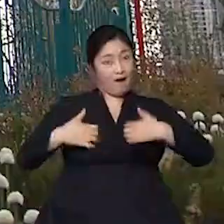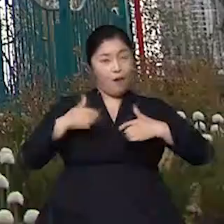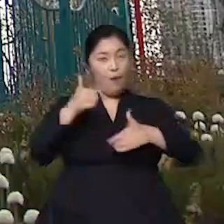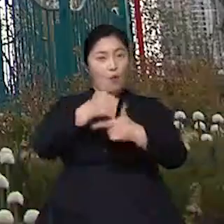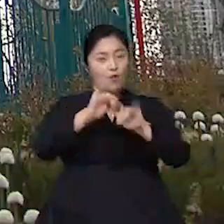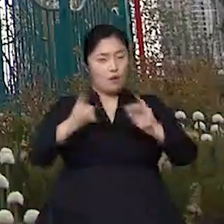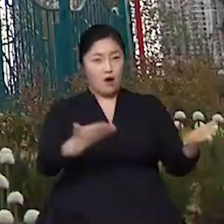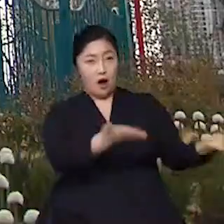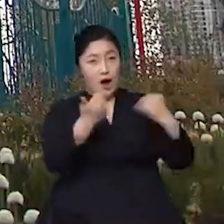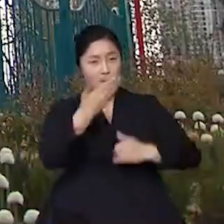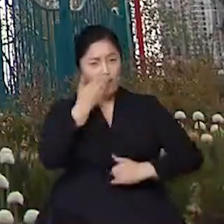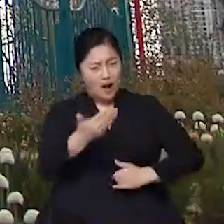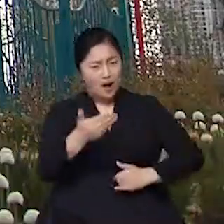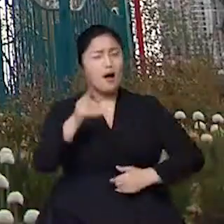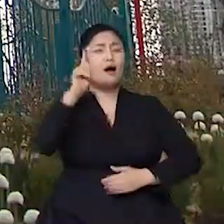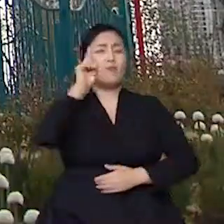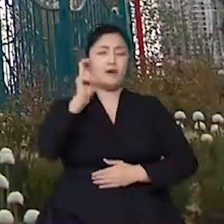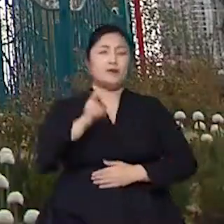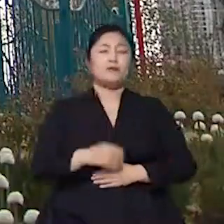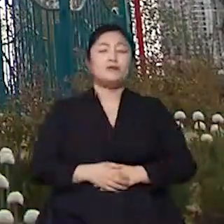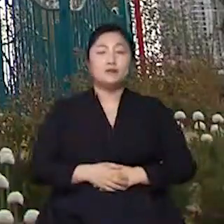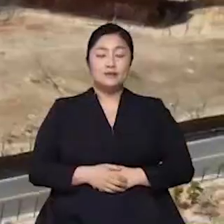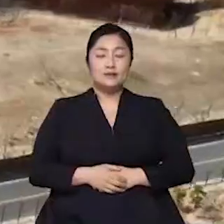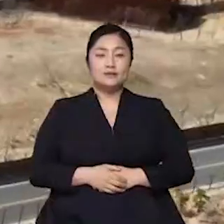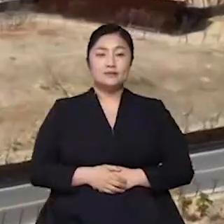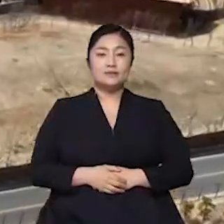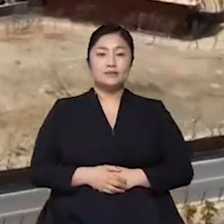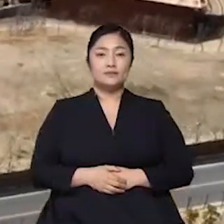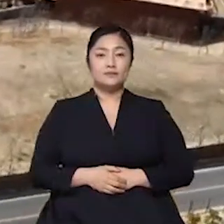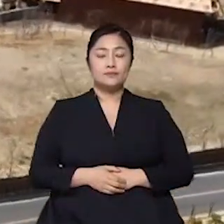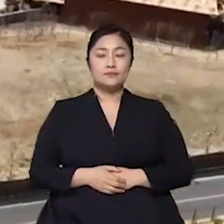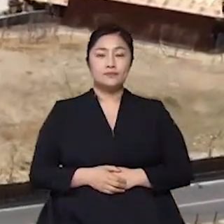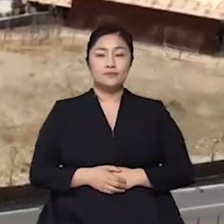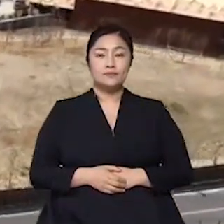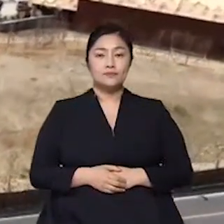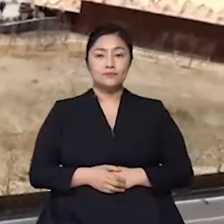호남권에 가져올 수 있기 때문일 것입니다. KBC 신민지입니다.